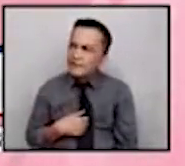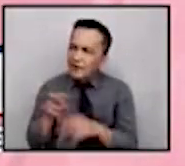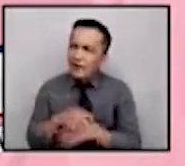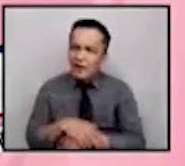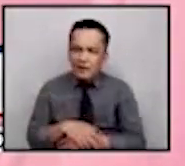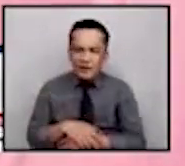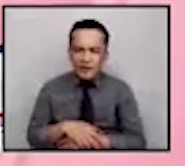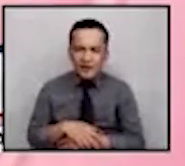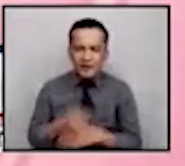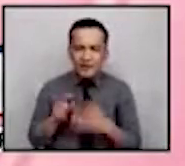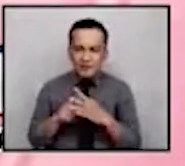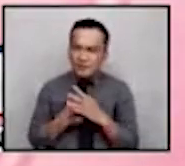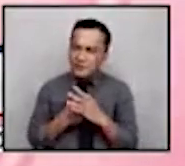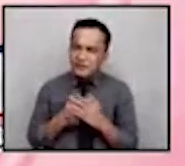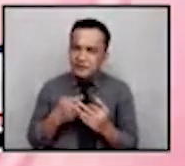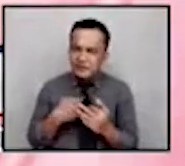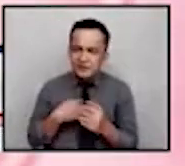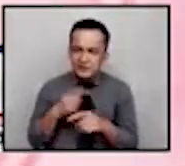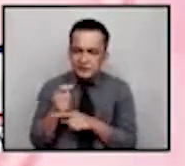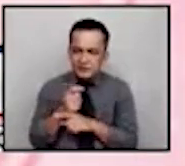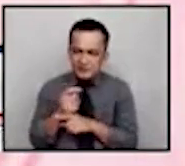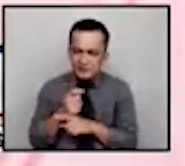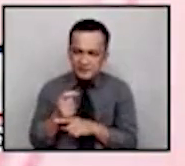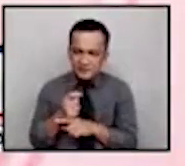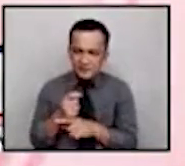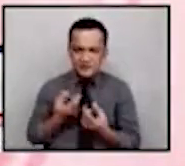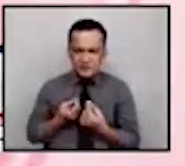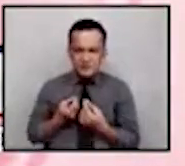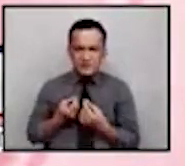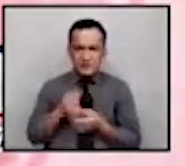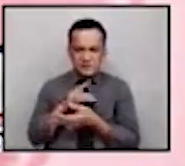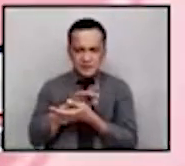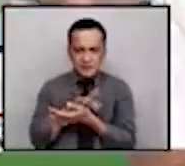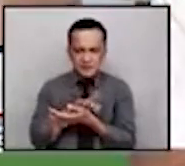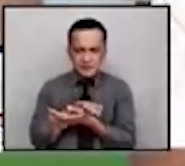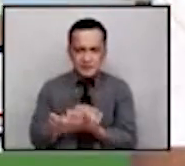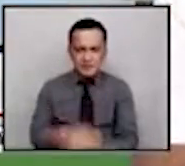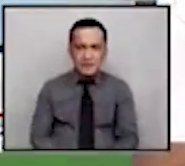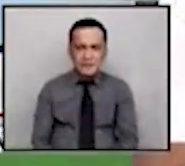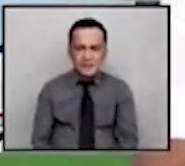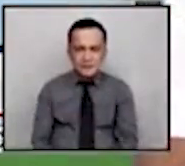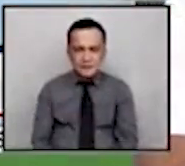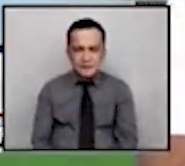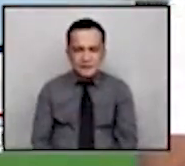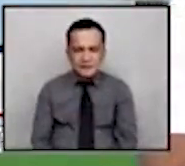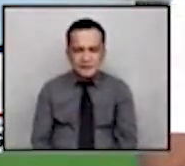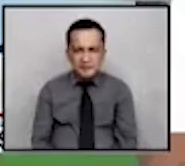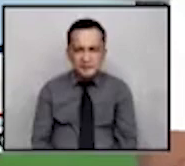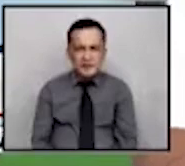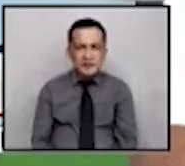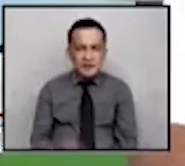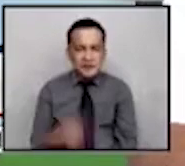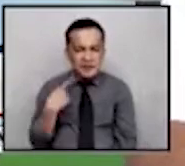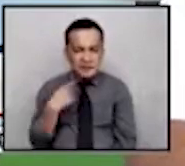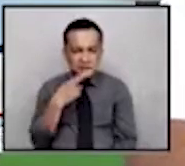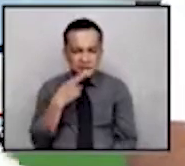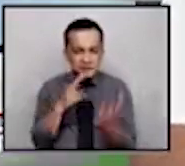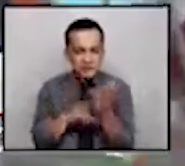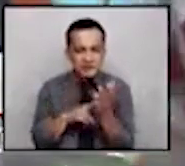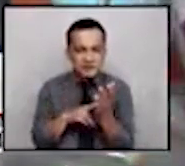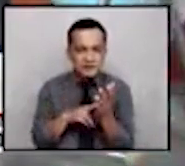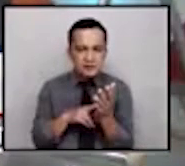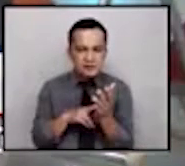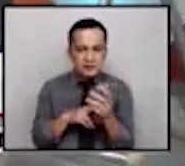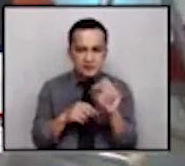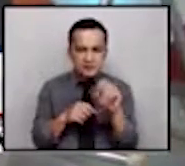Nagkumpisa po ako nung nag-training habang walang ginagawa ng pandemic. Nire-register yan. Yes. Yes. Meron po siya yes. So, government